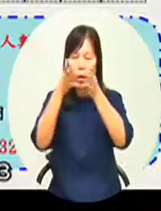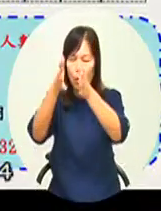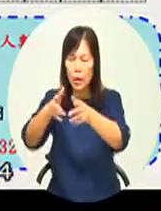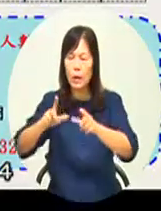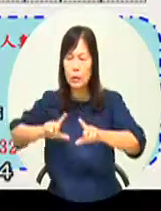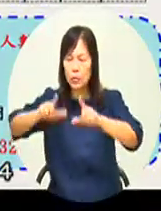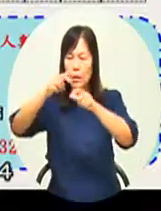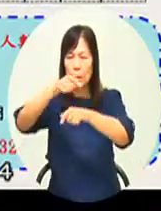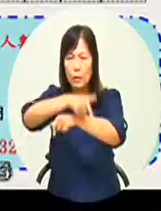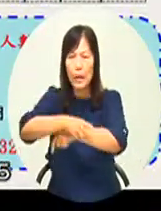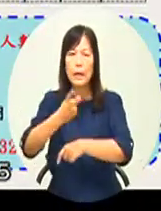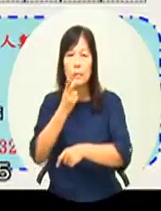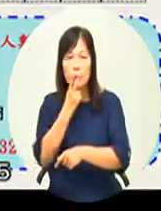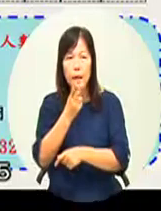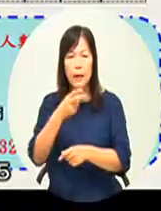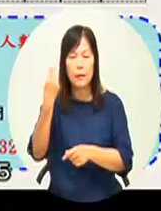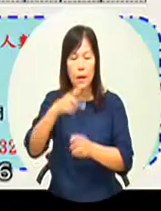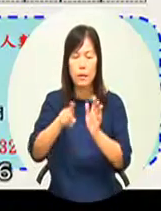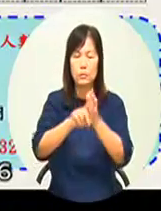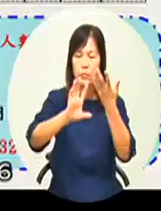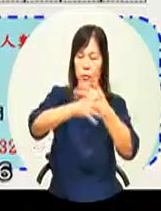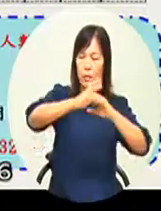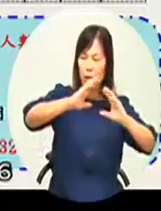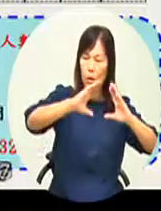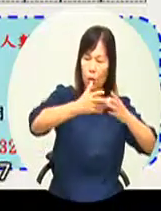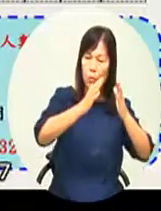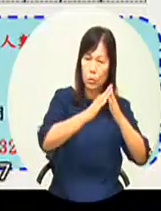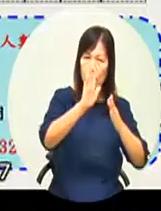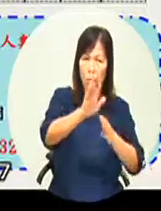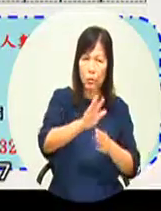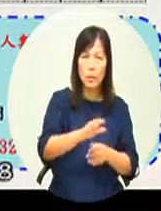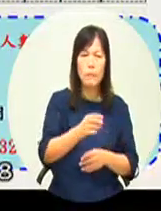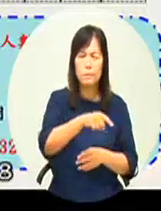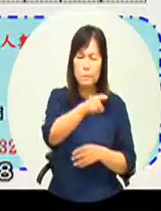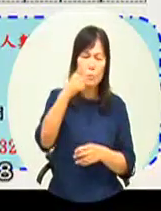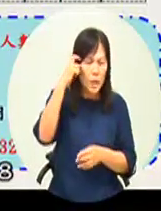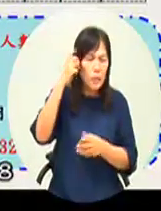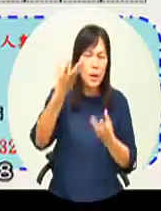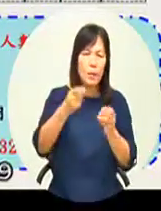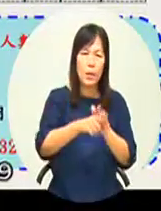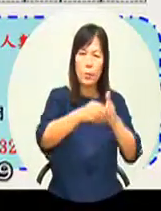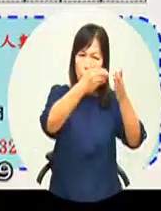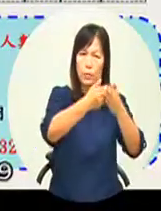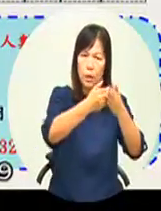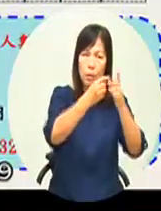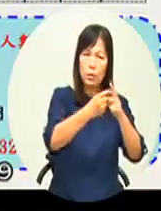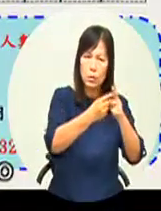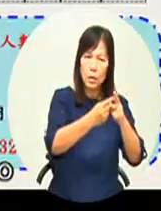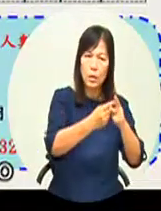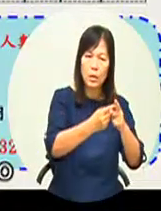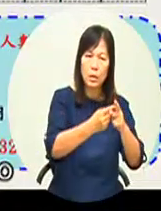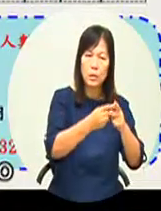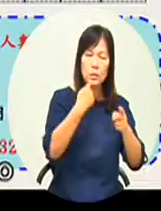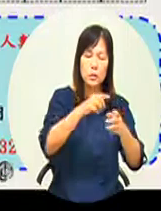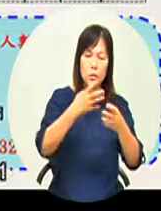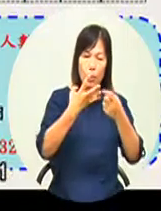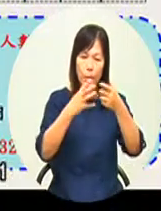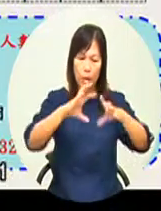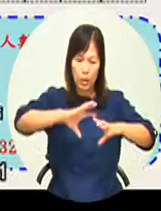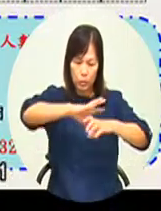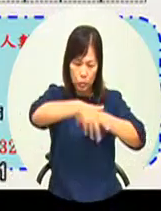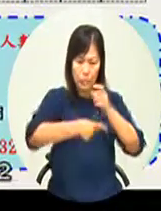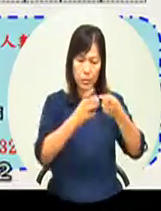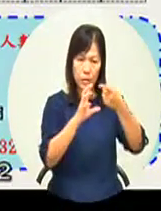啊，甚至其他的国家。可是其实大家没有想到，中国的人口数占我们全世界是1/5